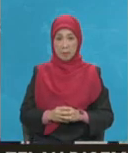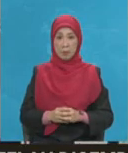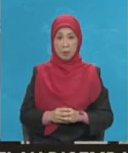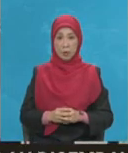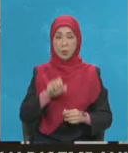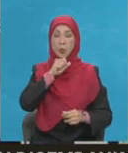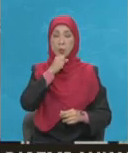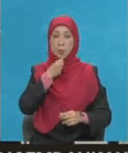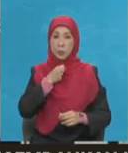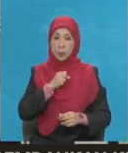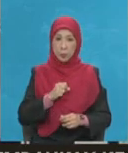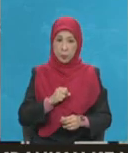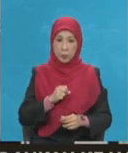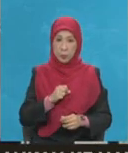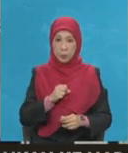Umur tidak